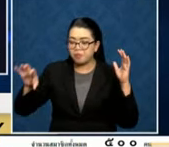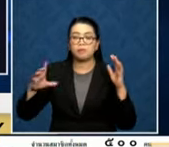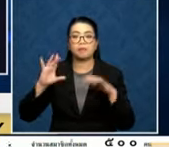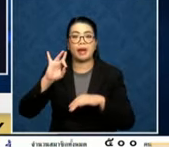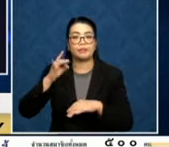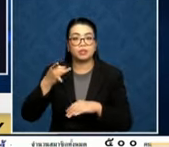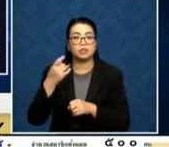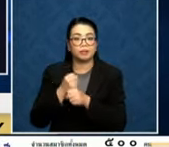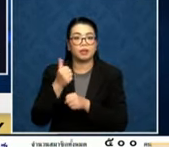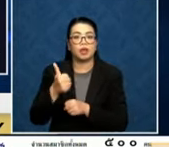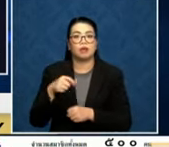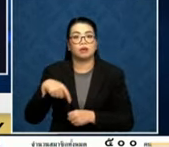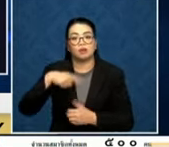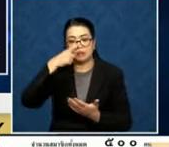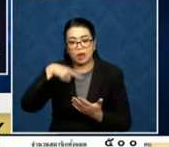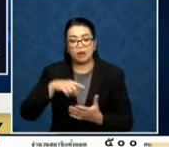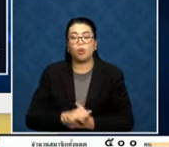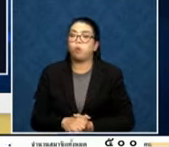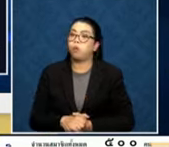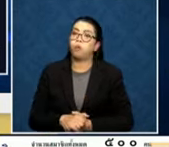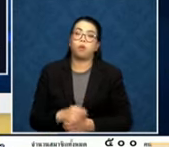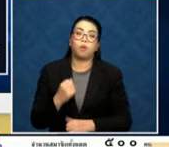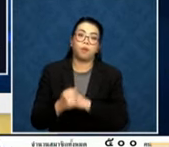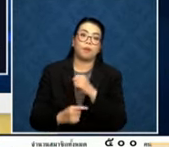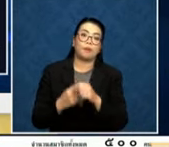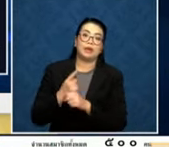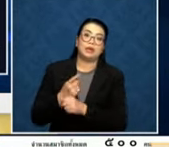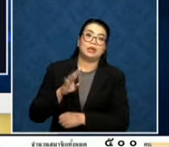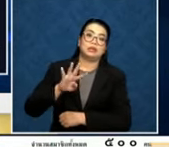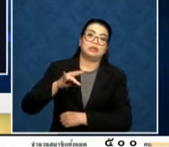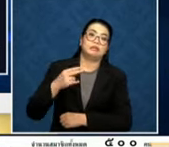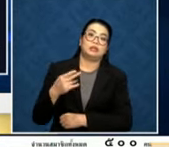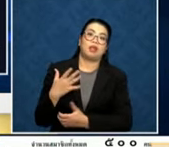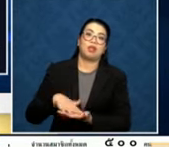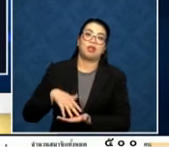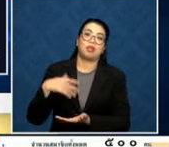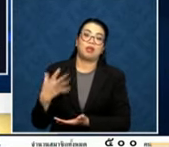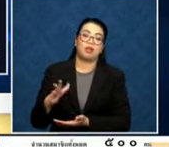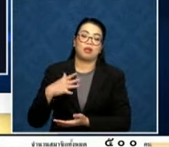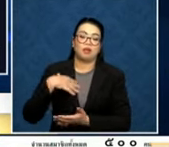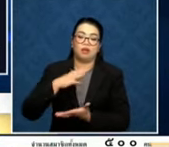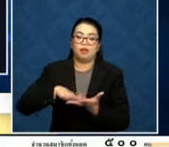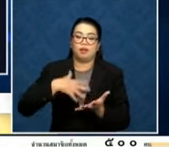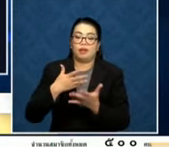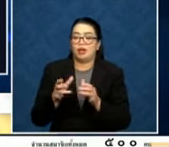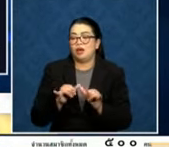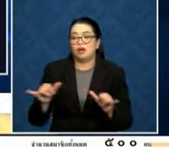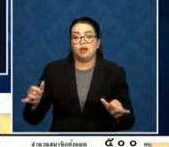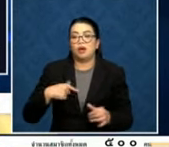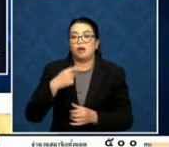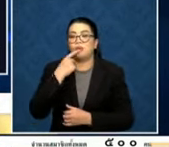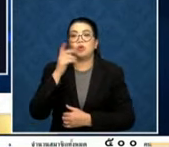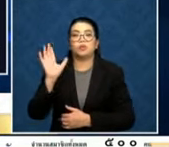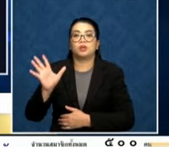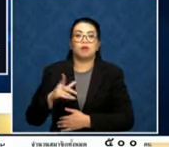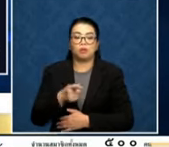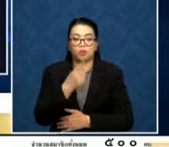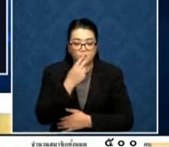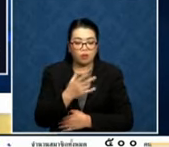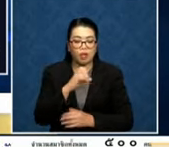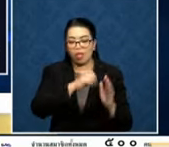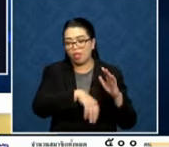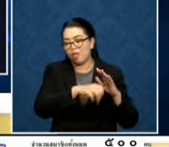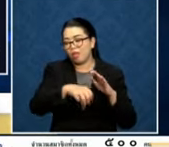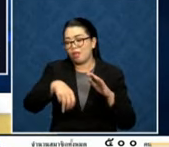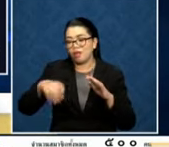กลางเท่านั้นครับเราไม่ต้องไปพูดถึงแผนขับเคลื่อนระยะยาวฮะเพราะแค่นี้มันก็เละเทะมากพออยู่แล้วครับท่านประธานครับท่านอาจจะสงสัยว่าแล้ว